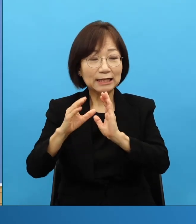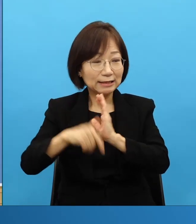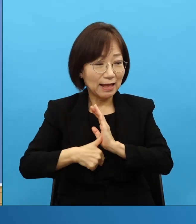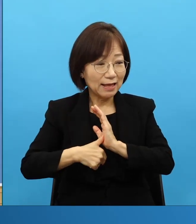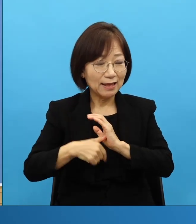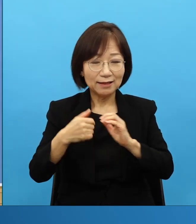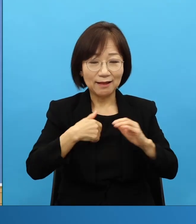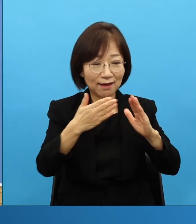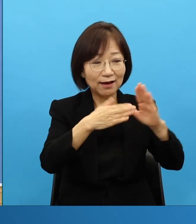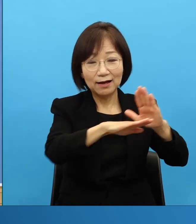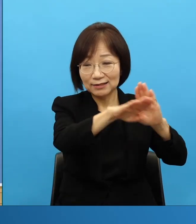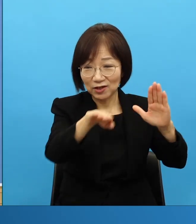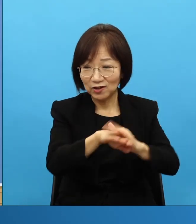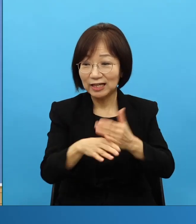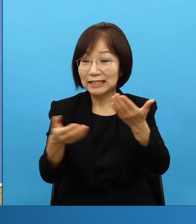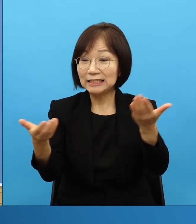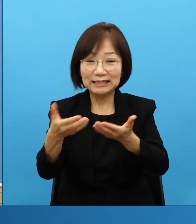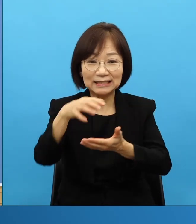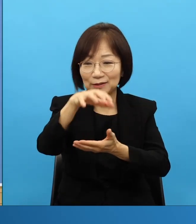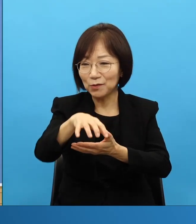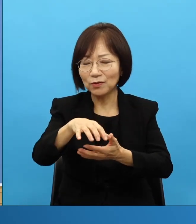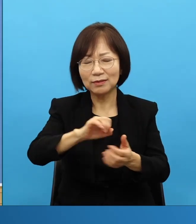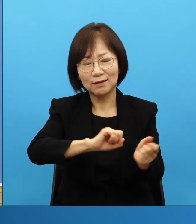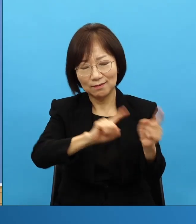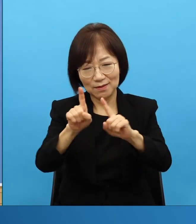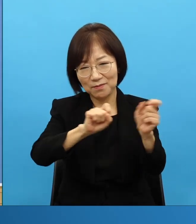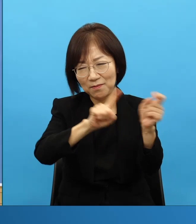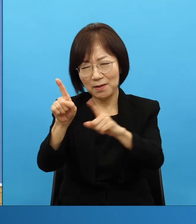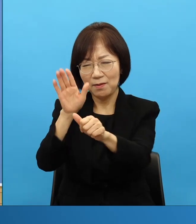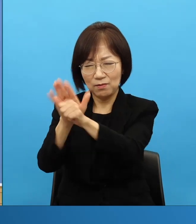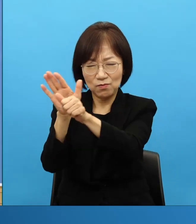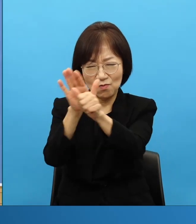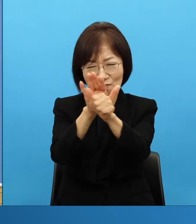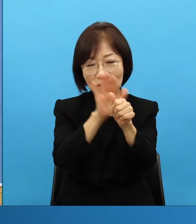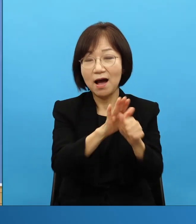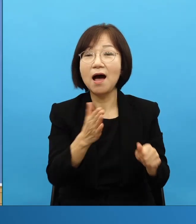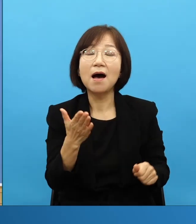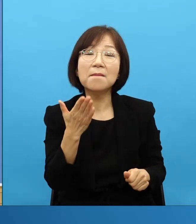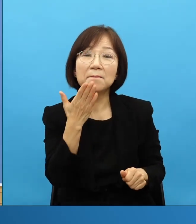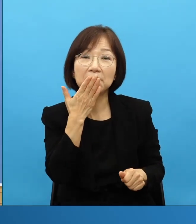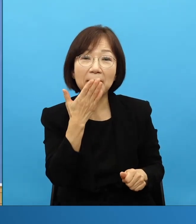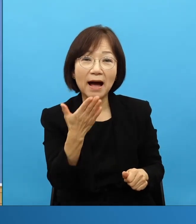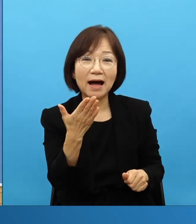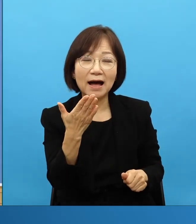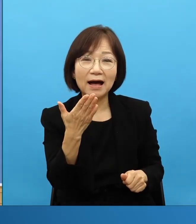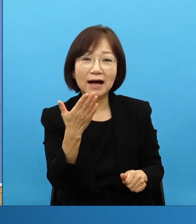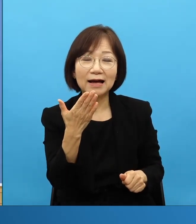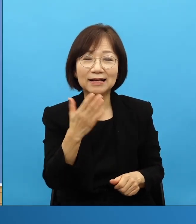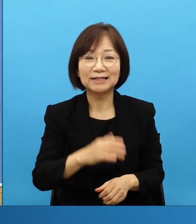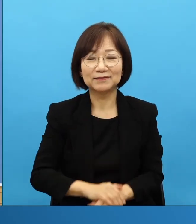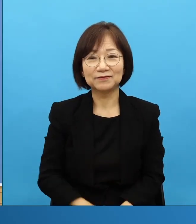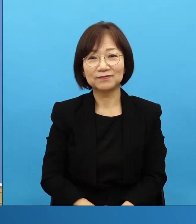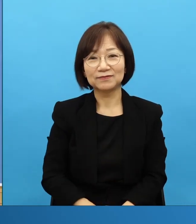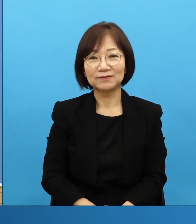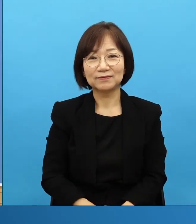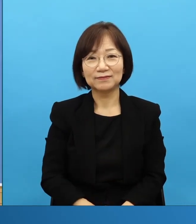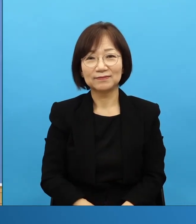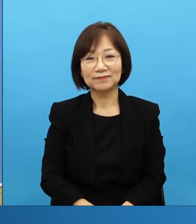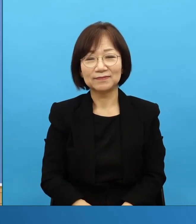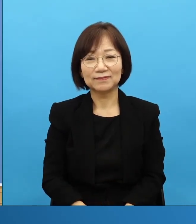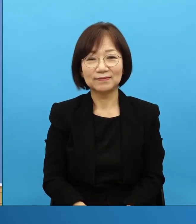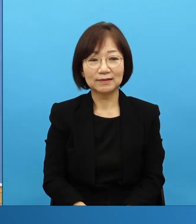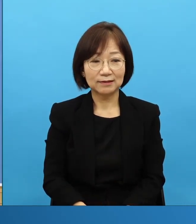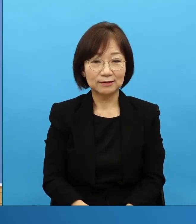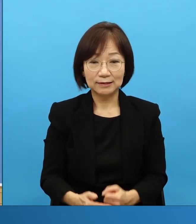Only then can you restore the people of your occupation and your offices and your company. And this is something that God has already prepared for us to receive. 걱정하지 말고 여러분